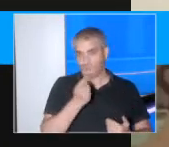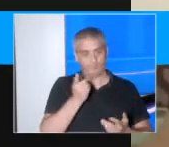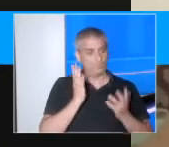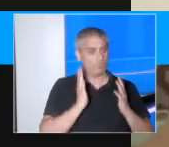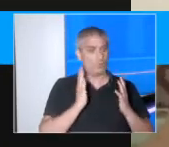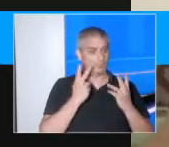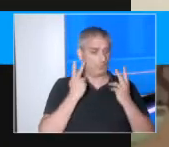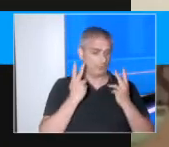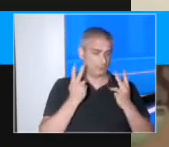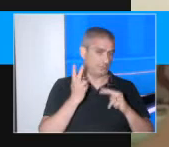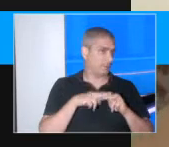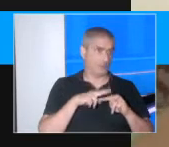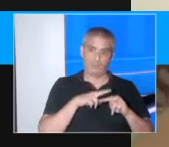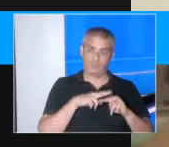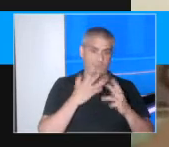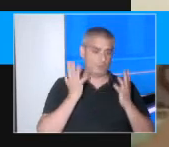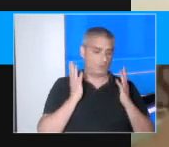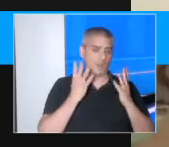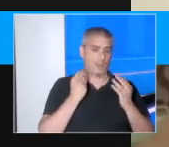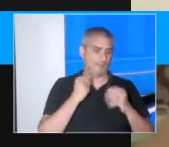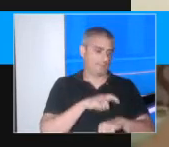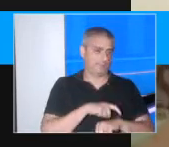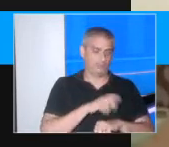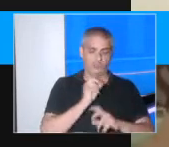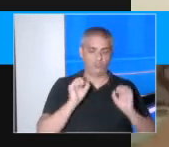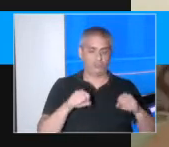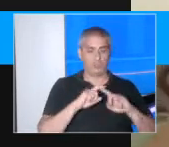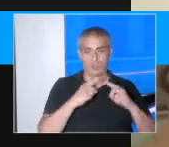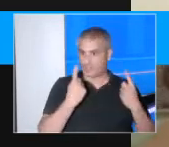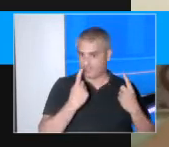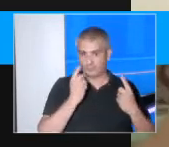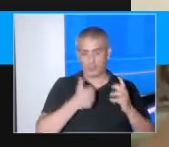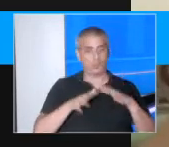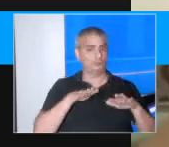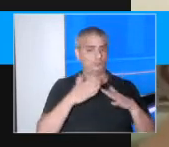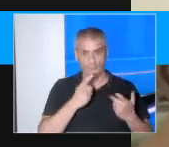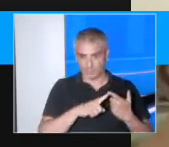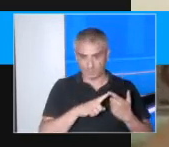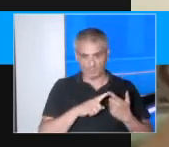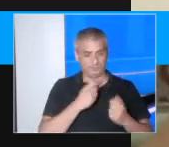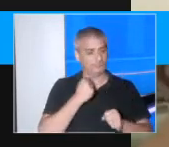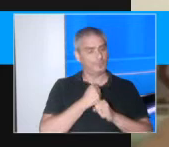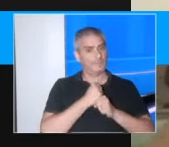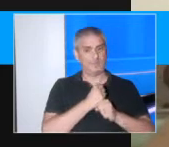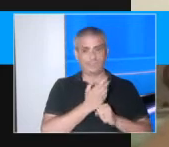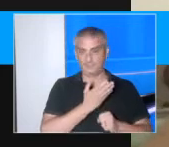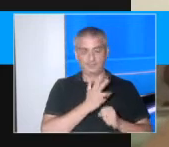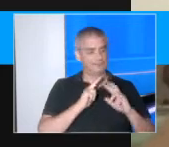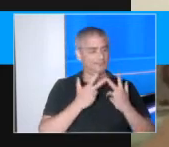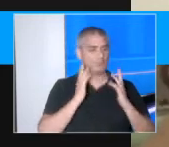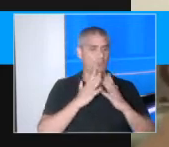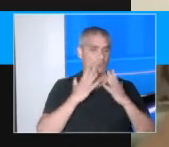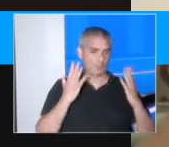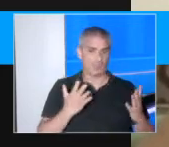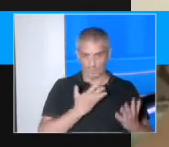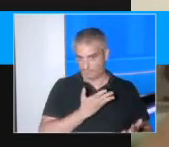מאוד חשוב אחרי כל כך הרבה זמן של שלטון אחר, שראש ממשלה שמייצג ציבור מאוד